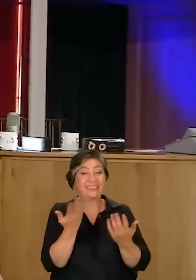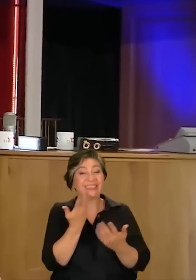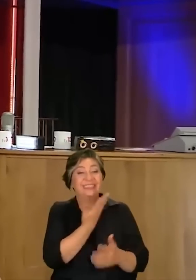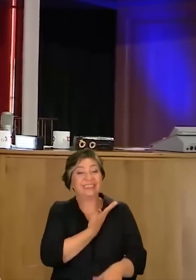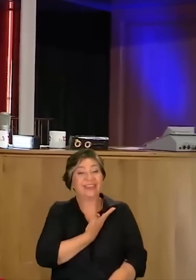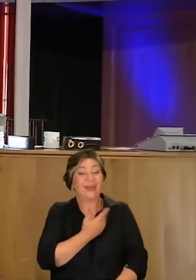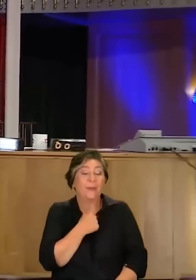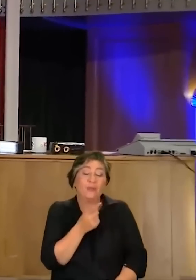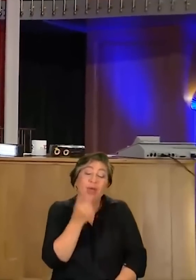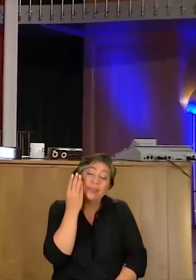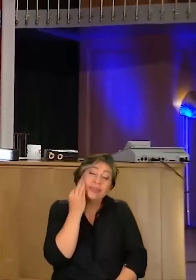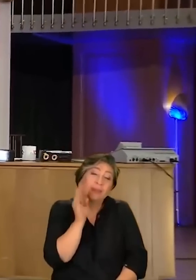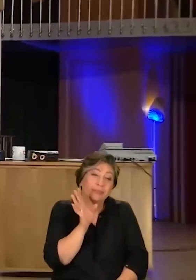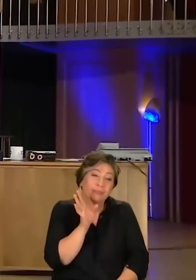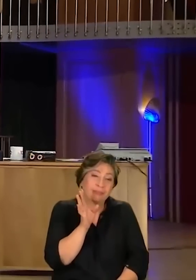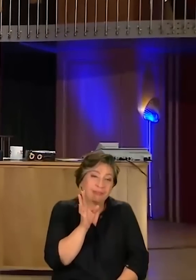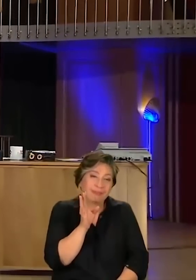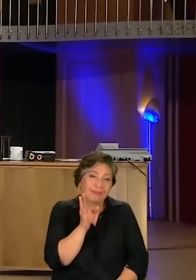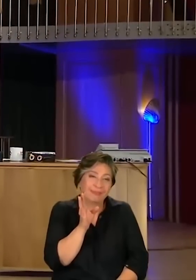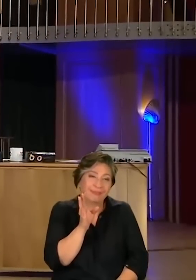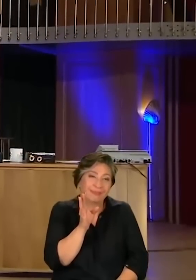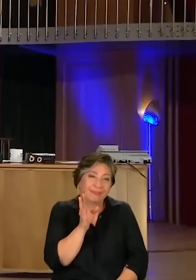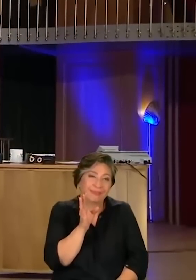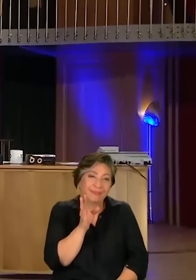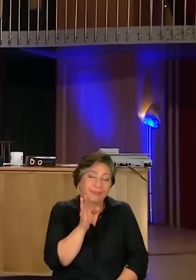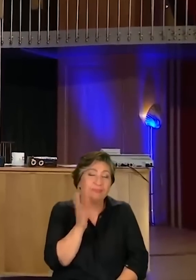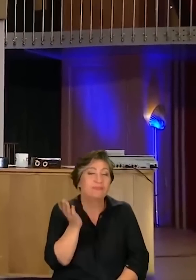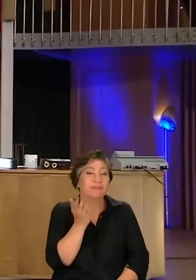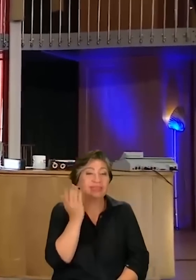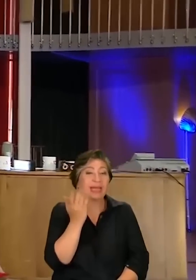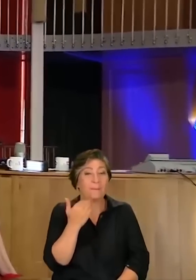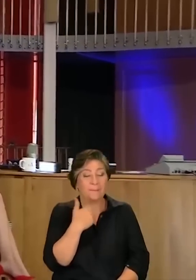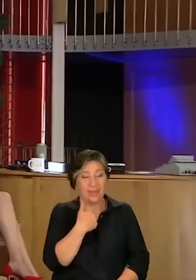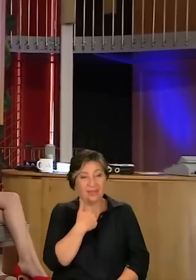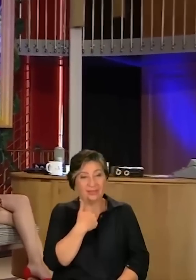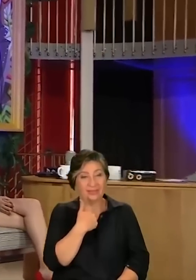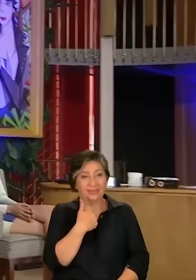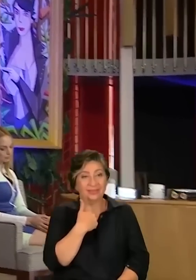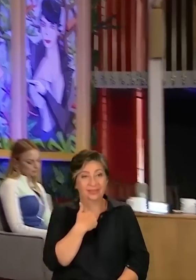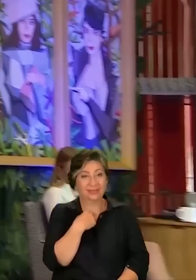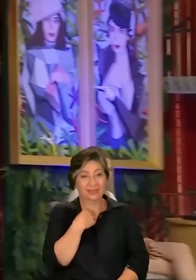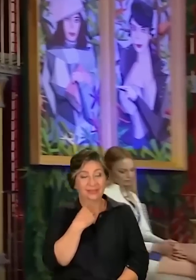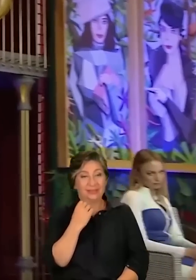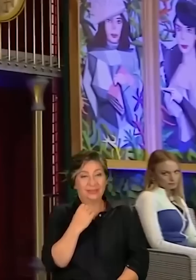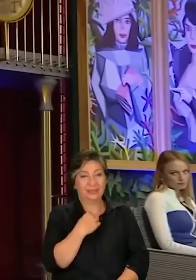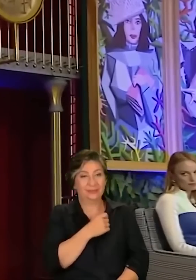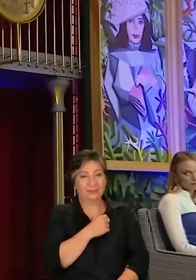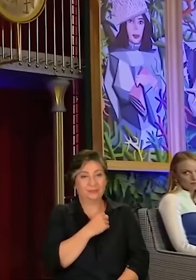nasıl sever, ben bunu anlayamıyorum. Mesela ben